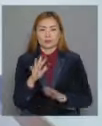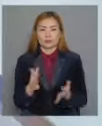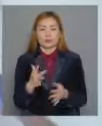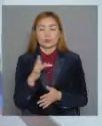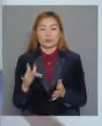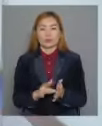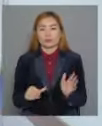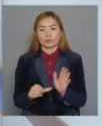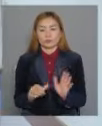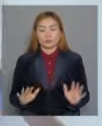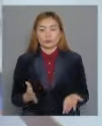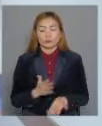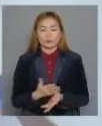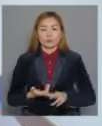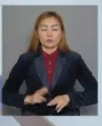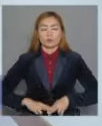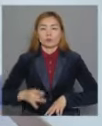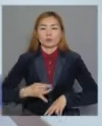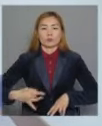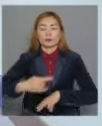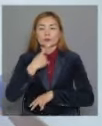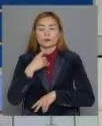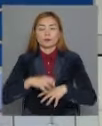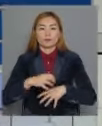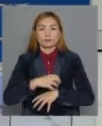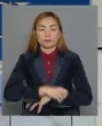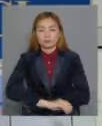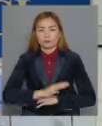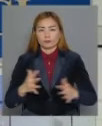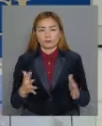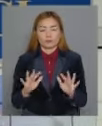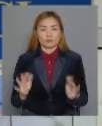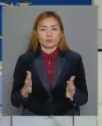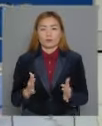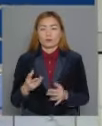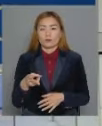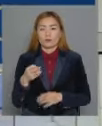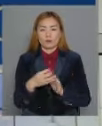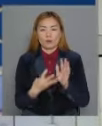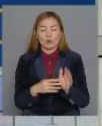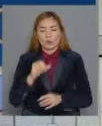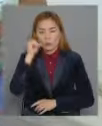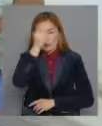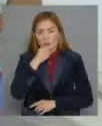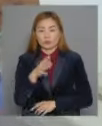шаһарда тіркелді. Айта кетейік, өңірде қызылша ауруының соңғы көп тіркелген жағдайы 2019-да